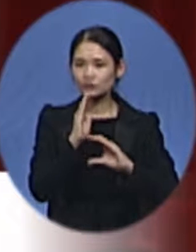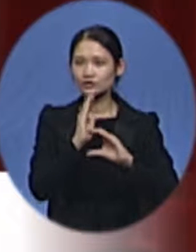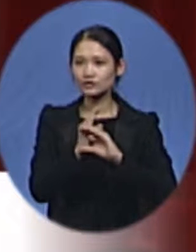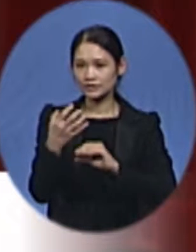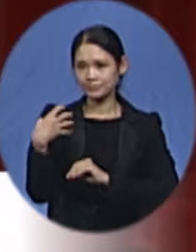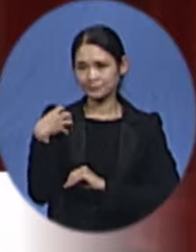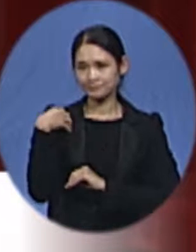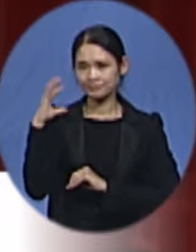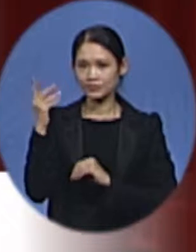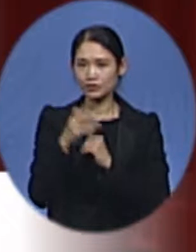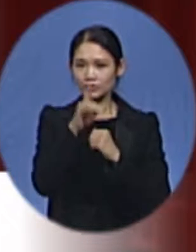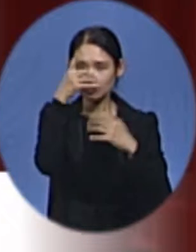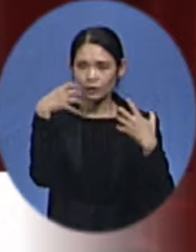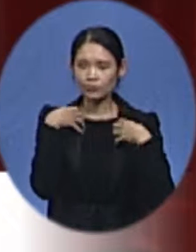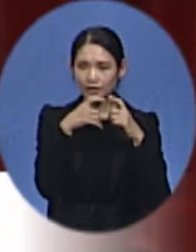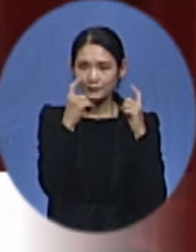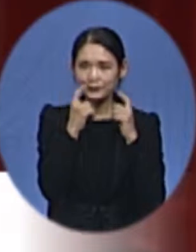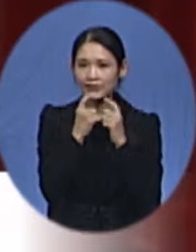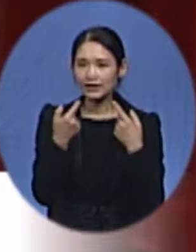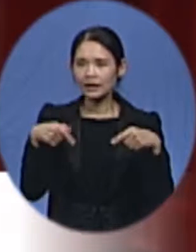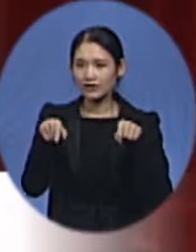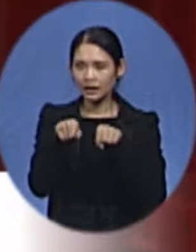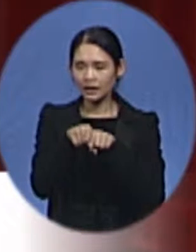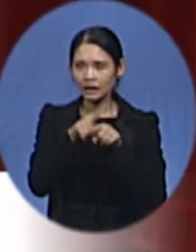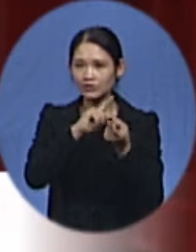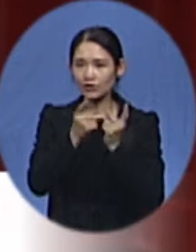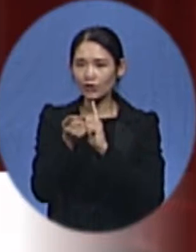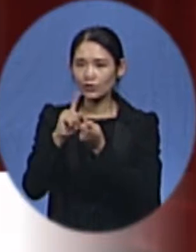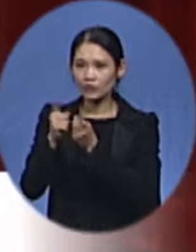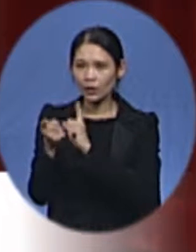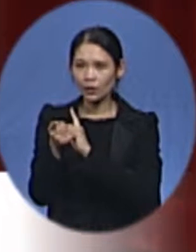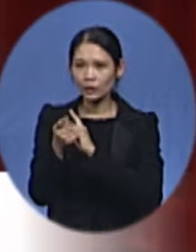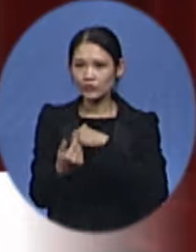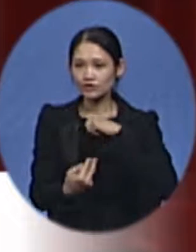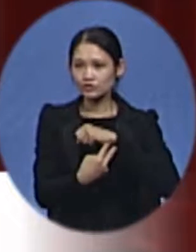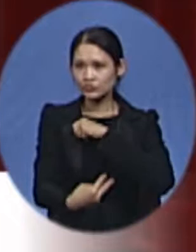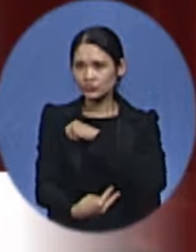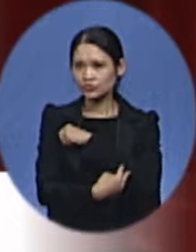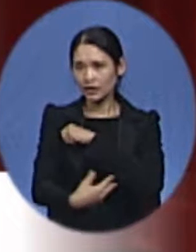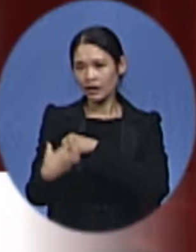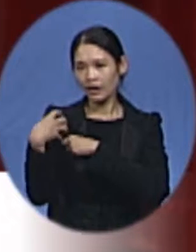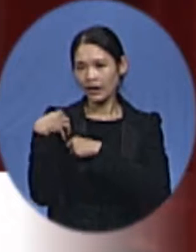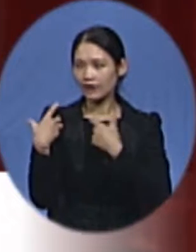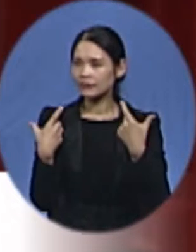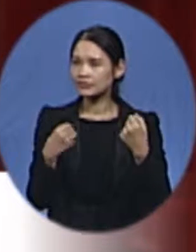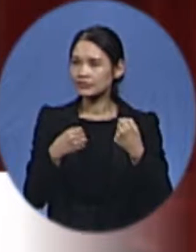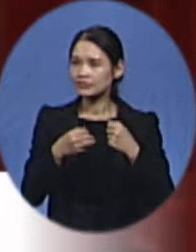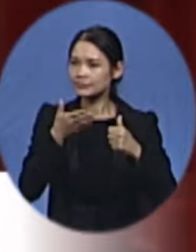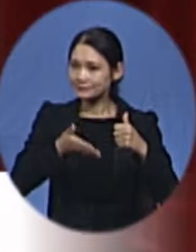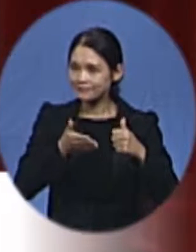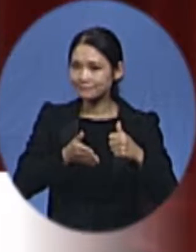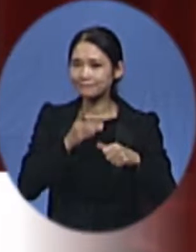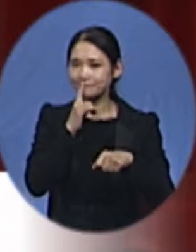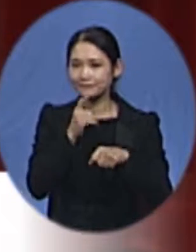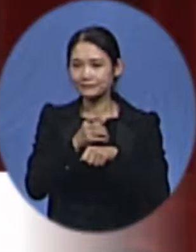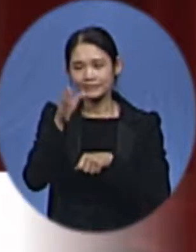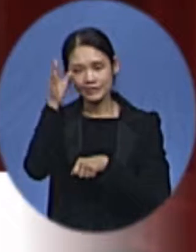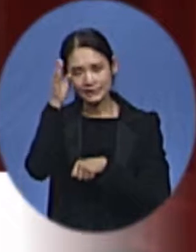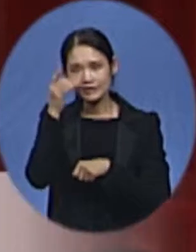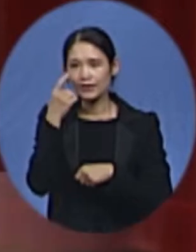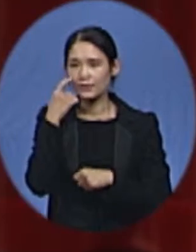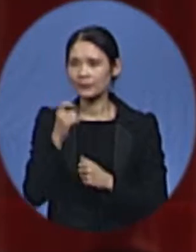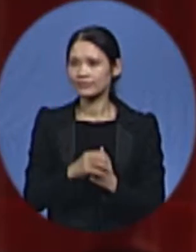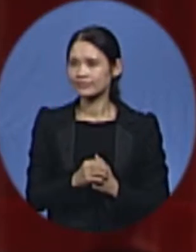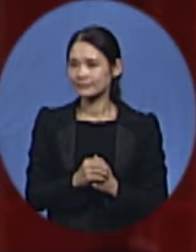되어 정부와 민간 영역과의 상호 협력에 중추적인 역할을 다해 주시기로